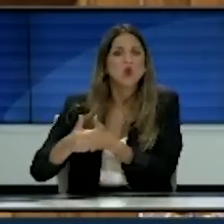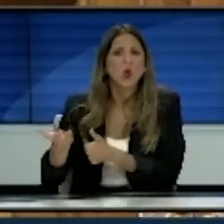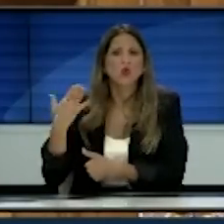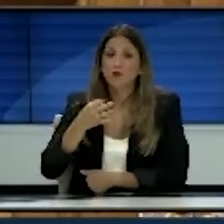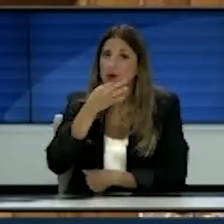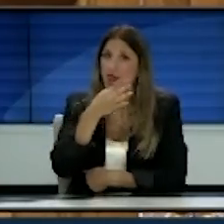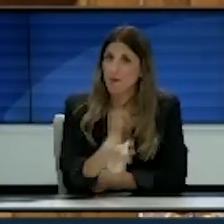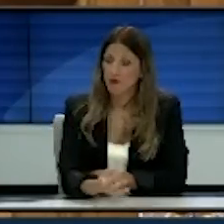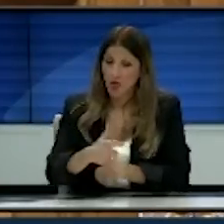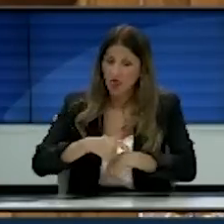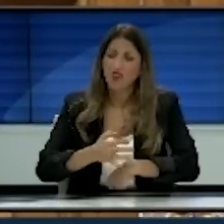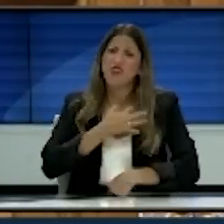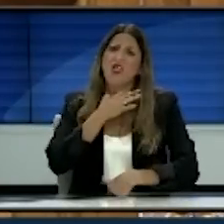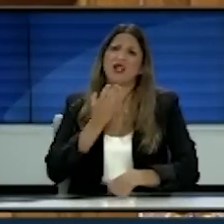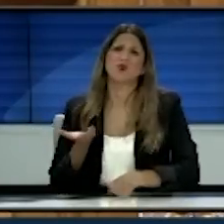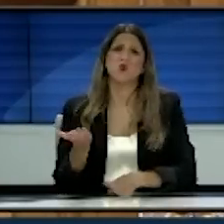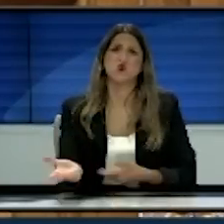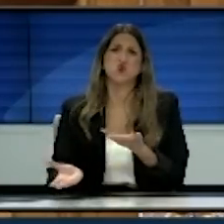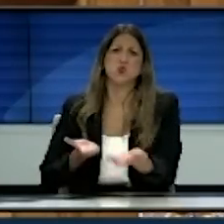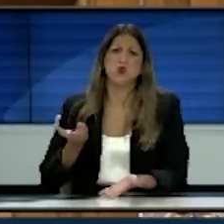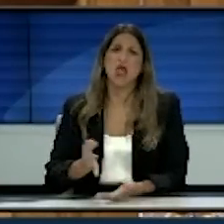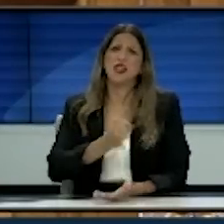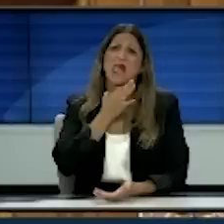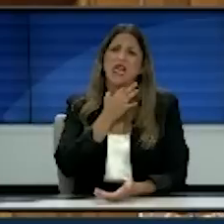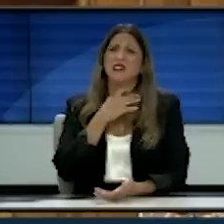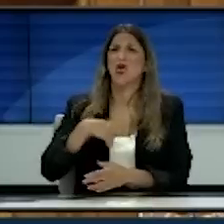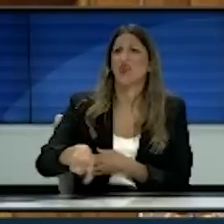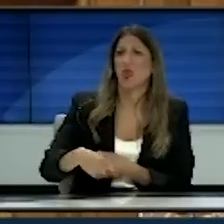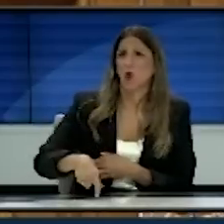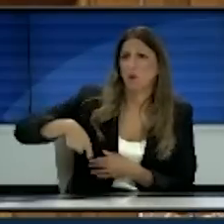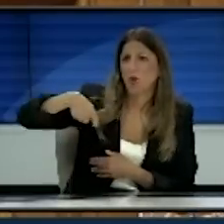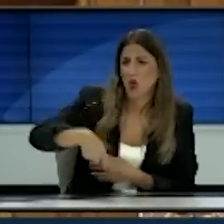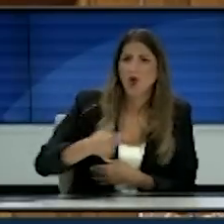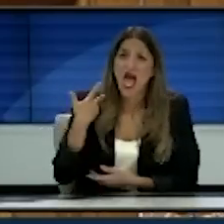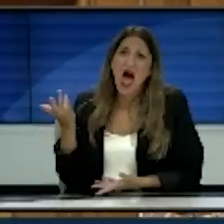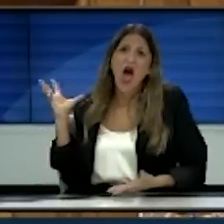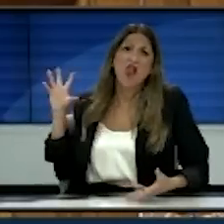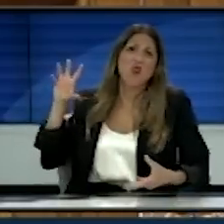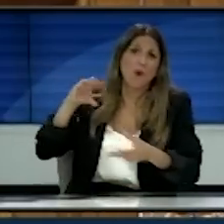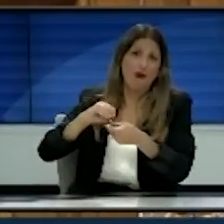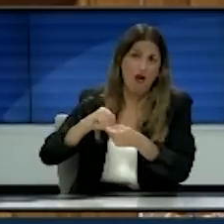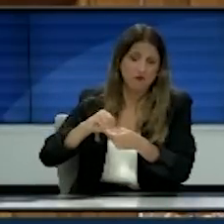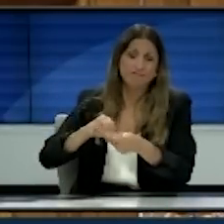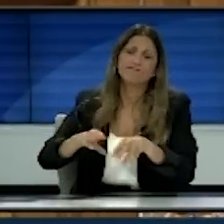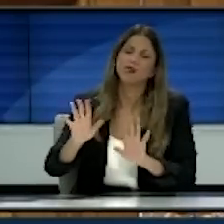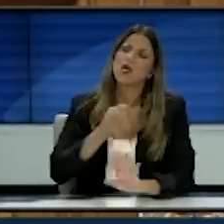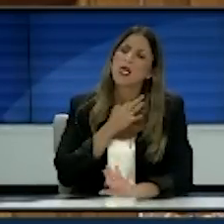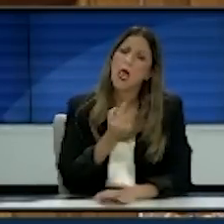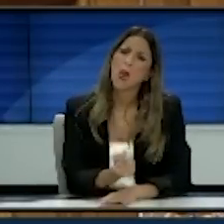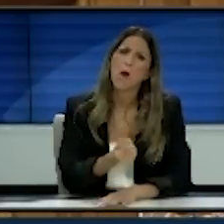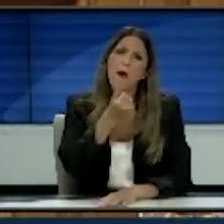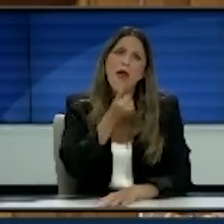πως δεν χρειάζεται να ασκούν προσφυγές, να τρέχουν σε δικηγόρους για τα αναδρομικά, ότι χρειάζεται μόνο λίγη